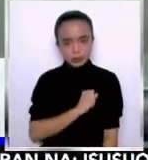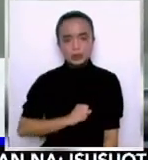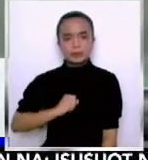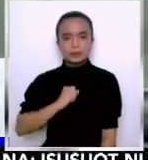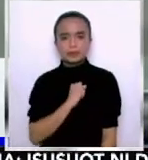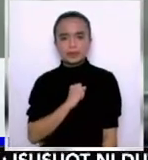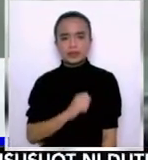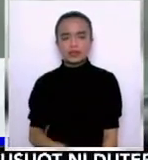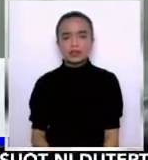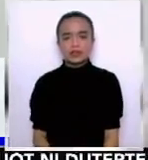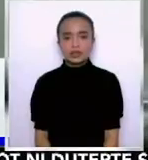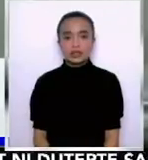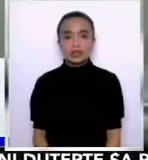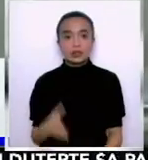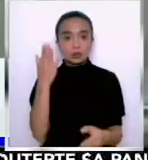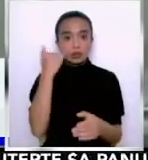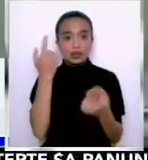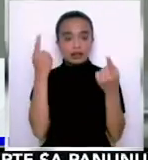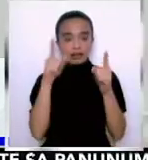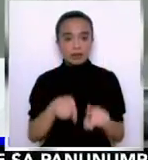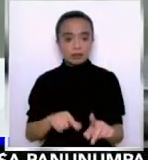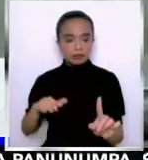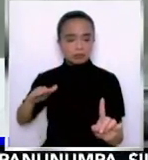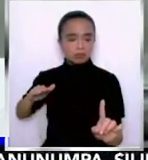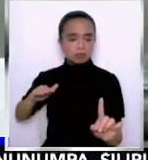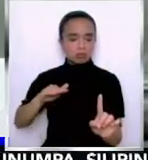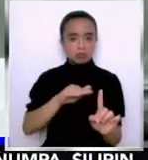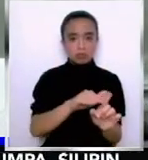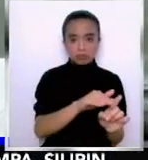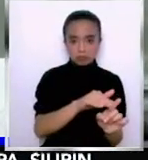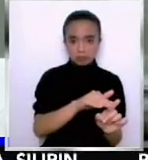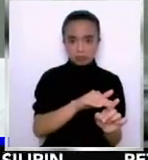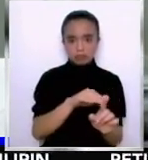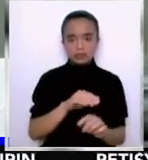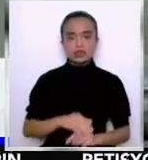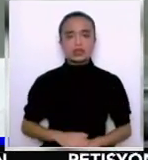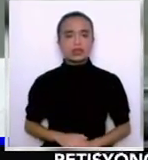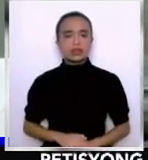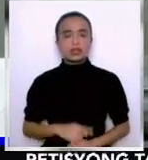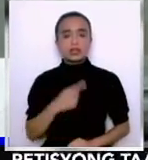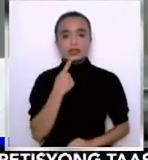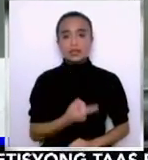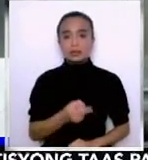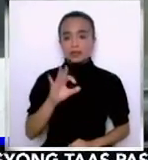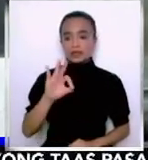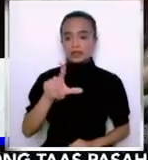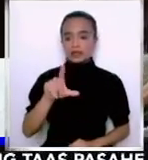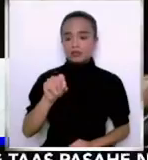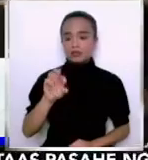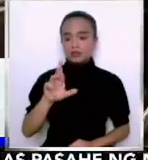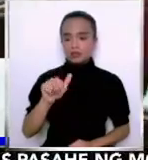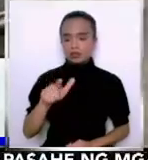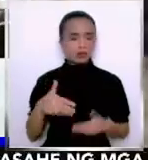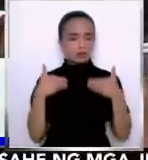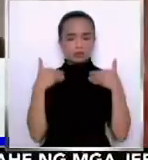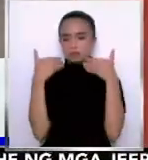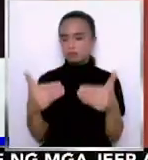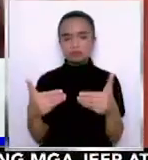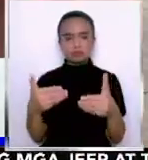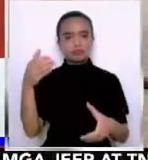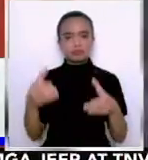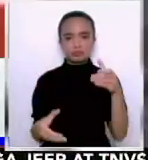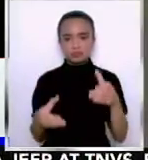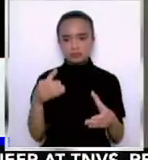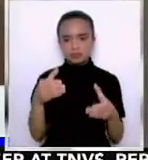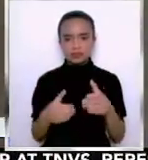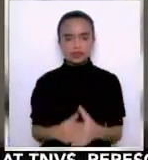Sa nasagasaan niyang security guard na si Christian Floralde. Ang sabi ni Floralde, tuloy ang kaso. Eh paano po kung